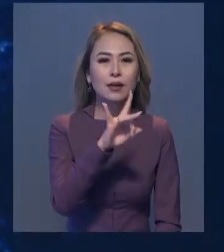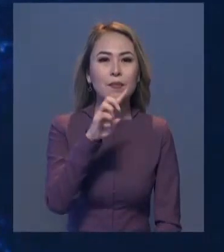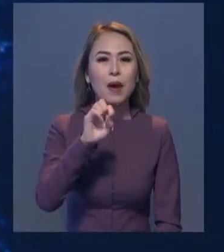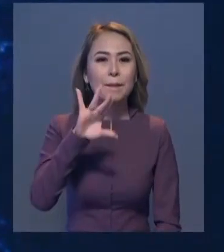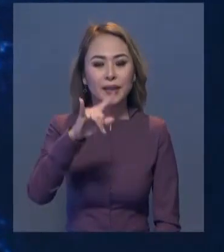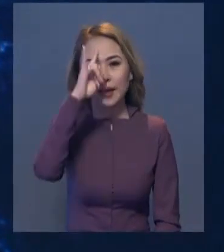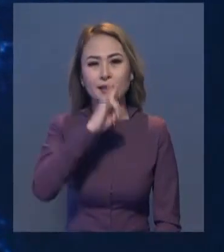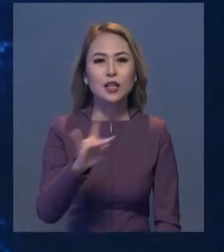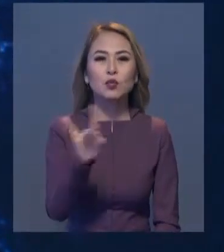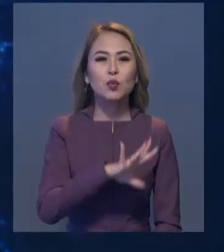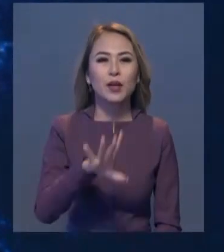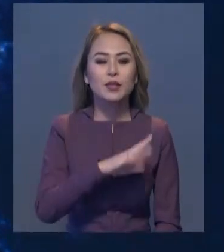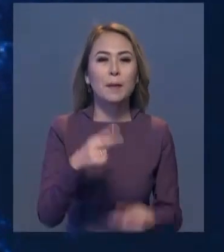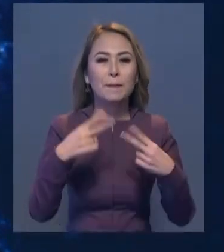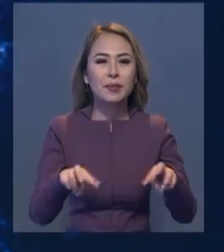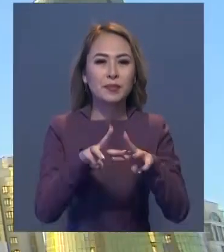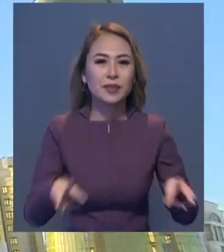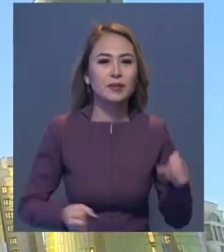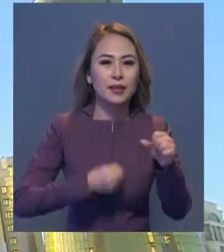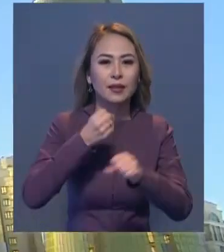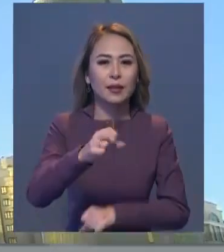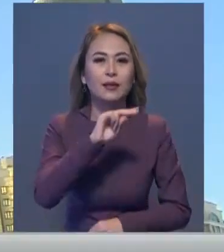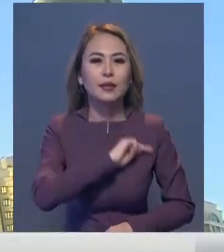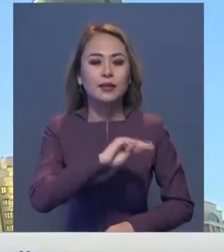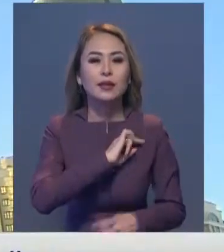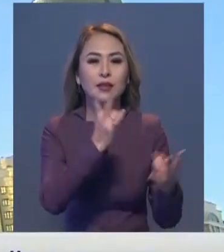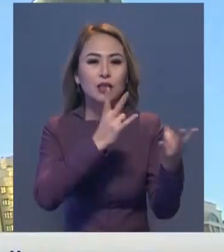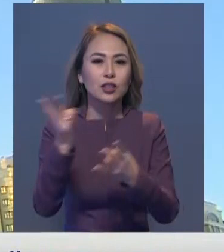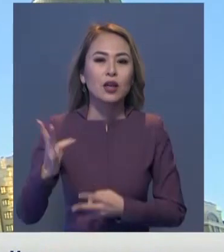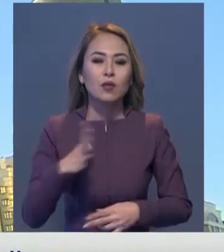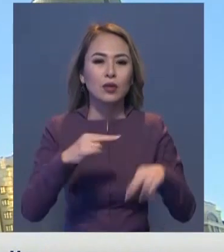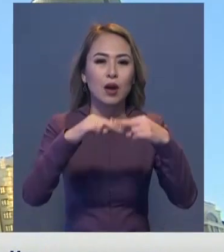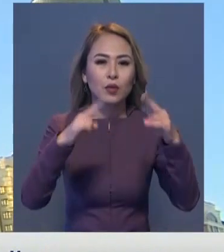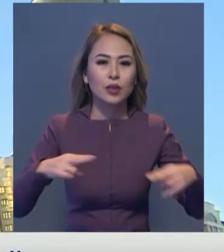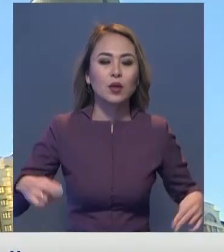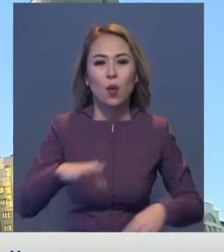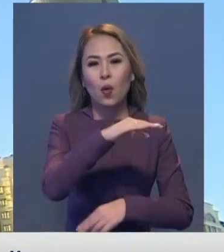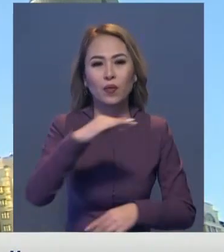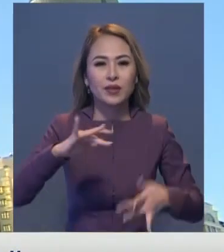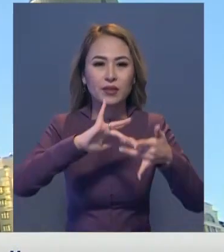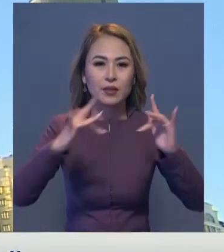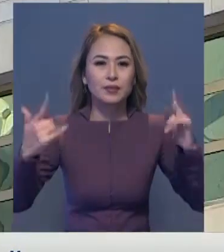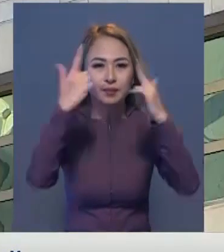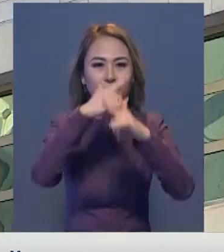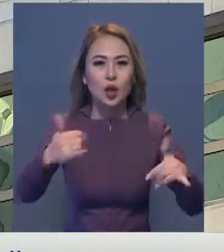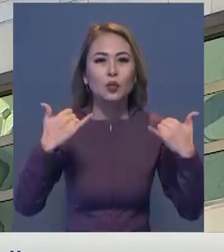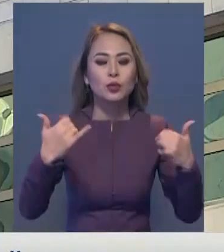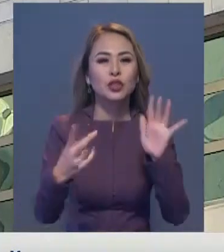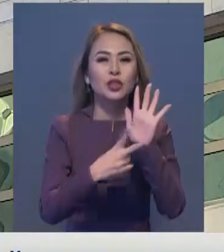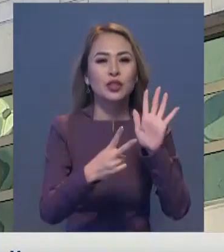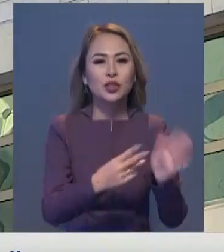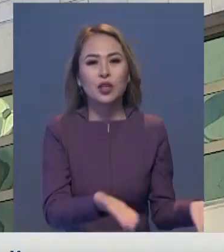Асқар Мамин Қазақстан Республикасының премьер-министрі қызметіне тағайындалды. Тиісті жарлық Ақорданың ресми сайтында жарияланды.